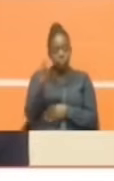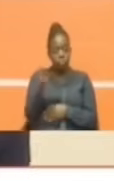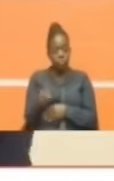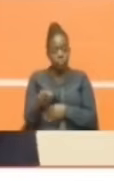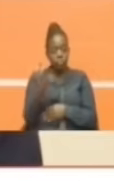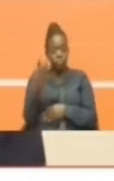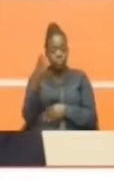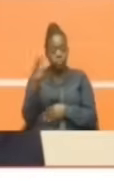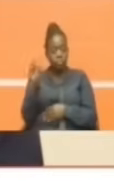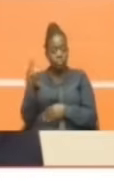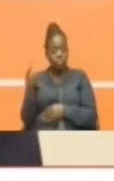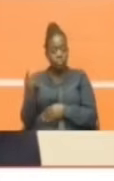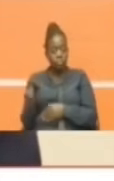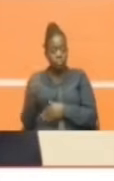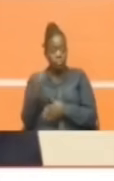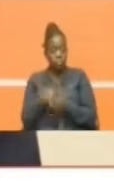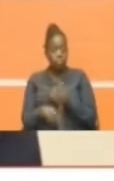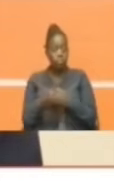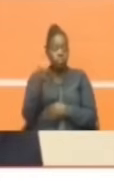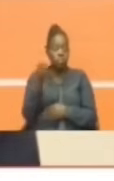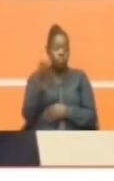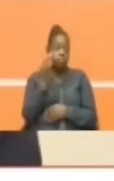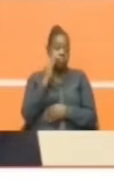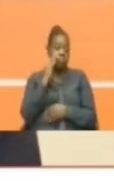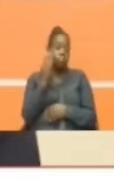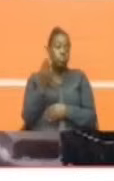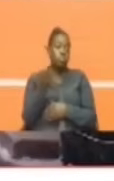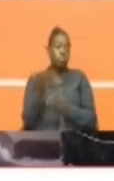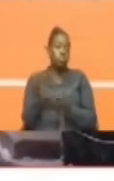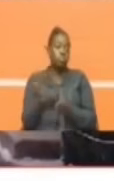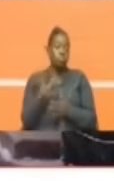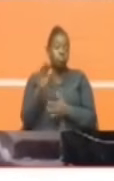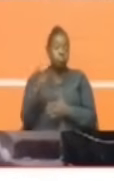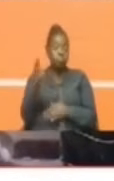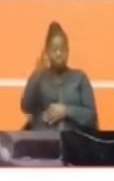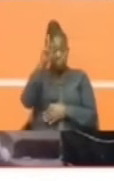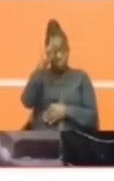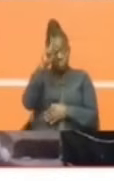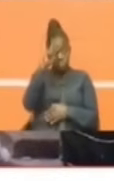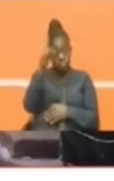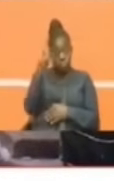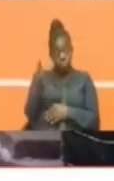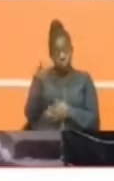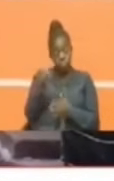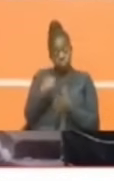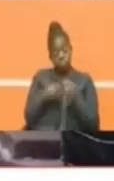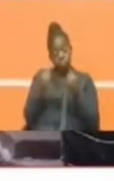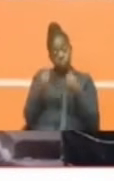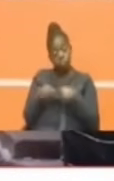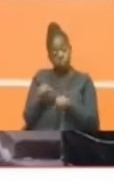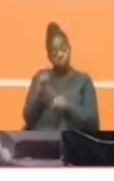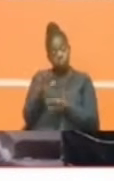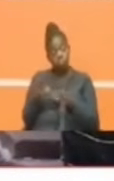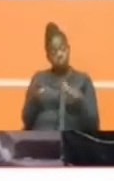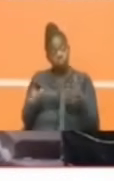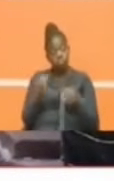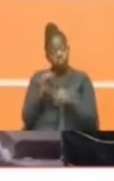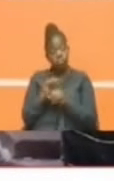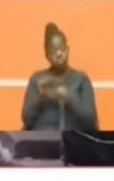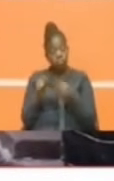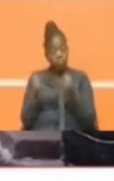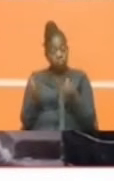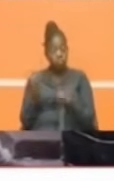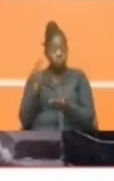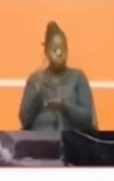kaga bomujja ka million mukaga ubwo muziza yo mucyaro bari babuda basubize kumanya kora efrizi bekora kubate bayinza kwepena